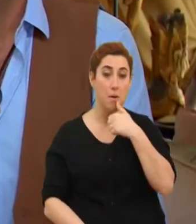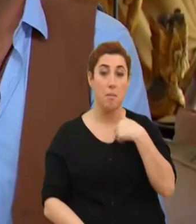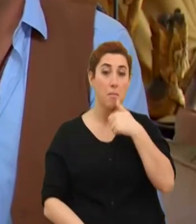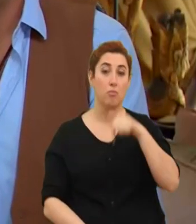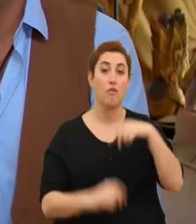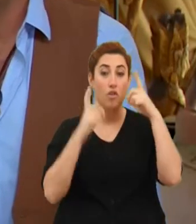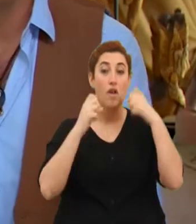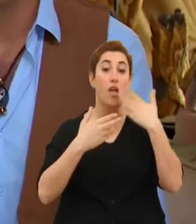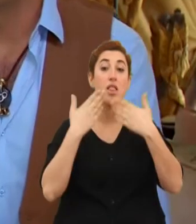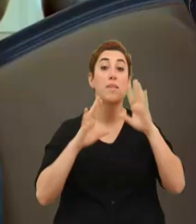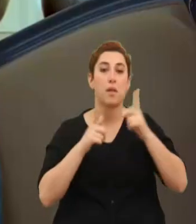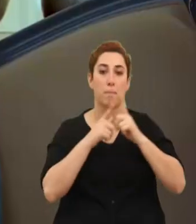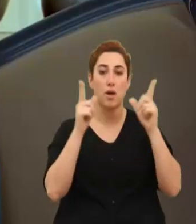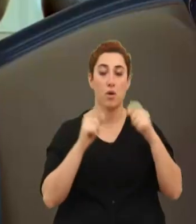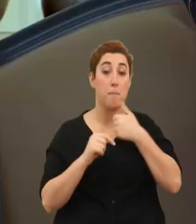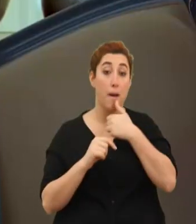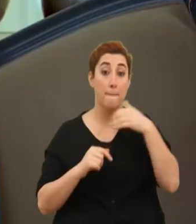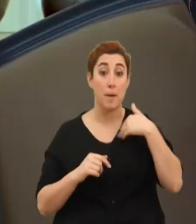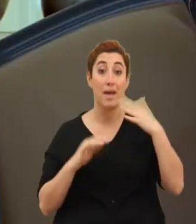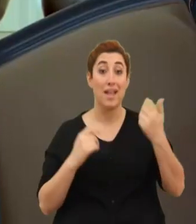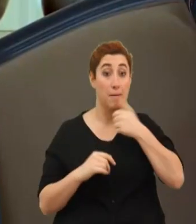Babama bu fotoğraftan bahsetmeyelim.